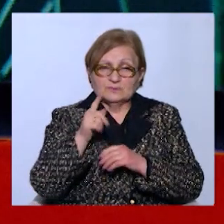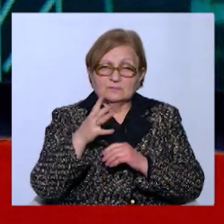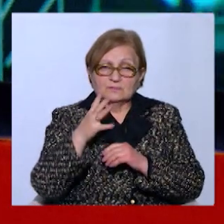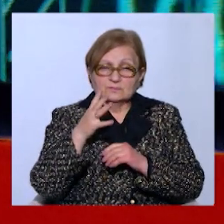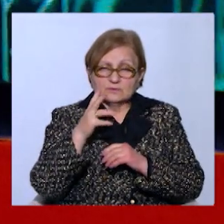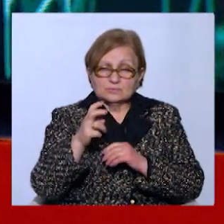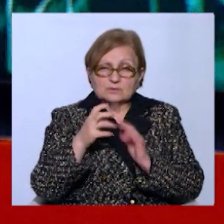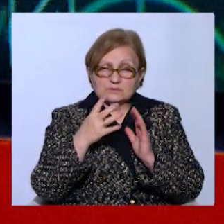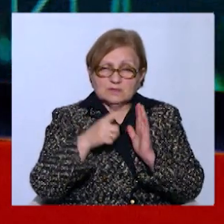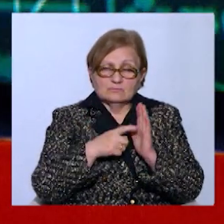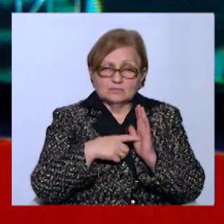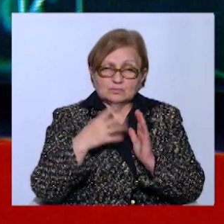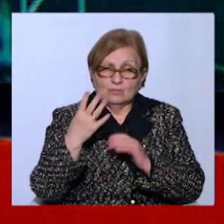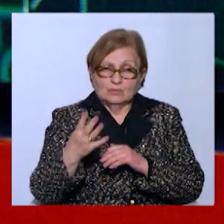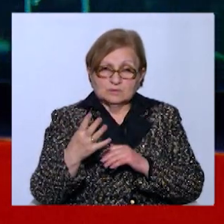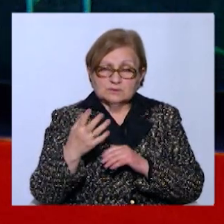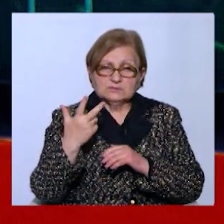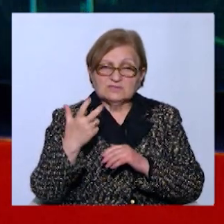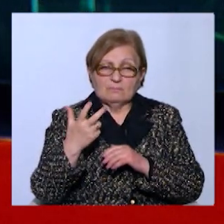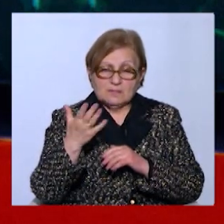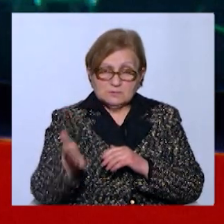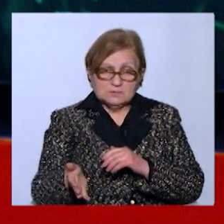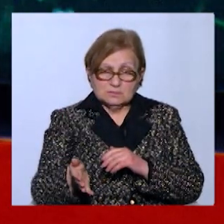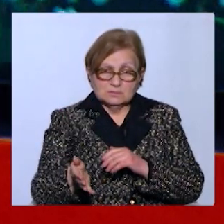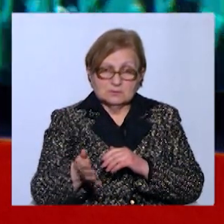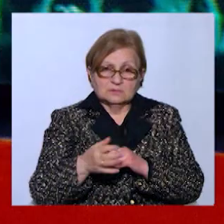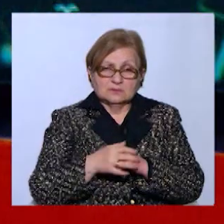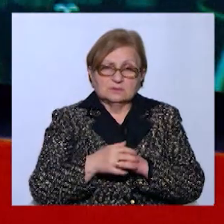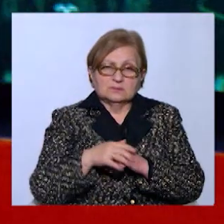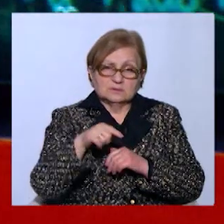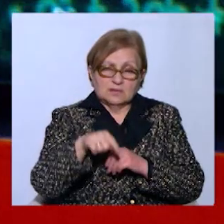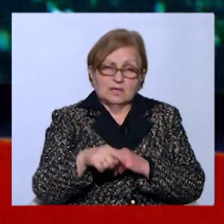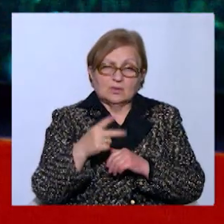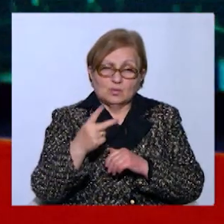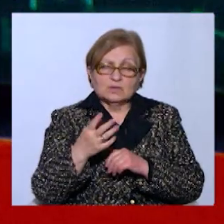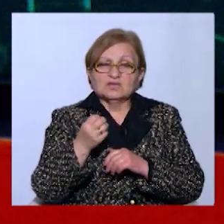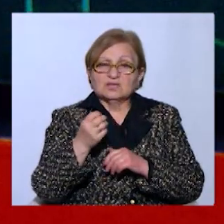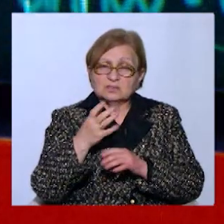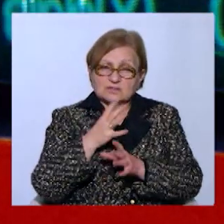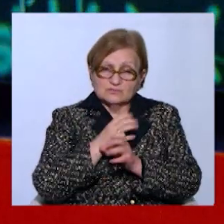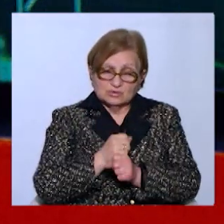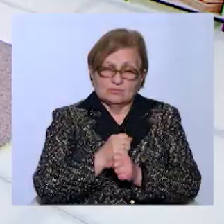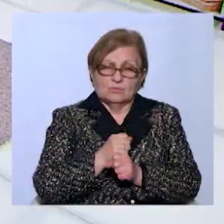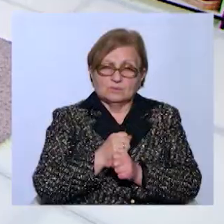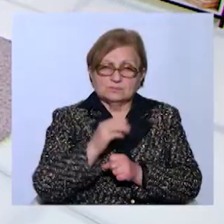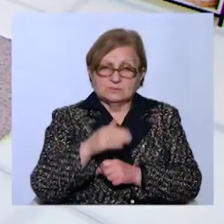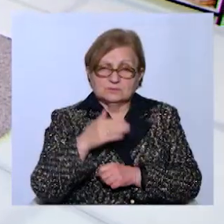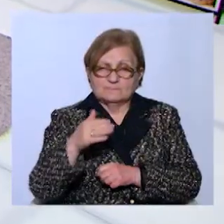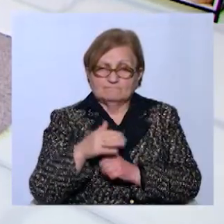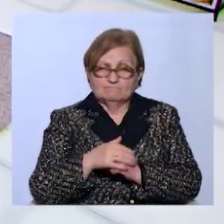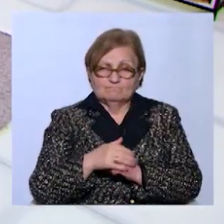გავყოთ, რამდენია? 300. ეს 2. კიდე შევკვეცოთ. აი ესე ნაბიჯ-ნაბიჯ